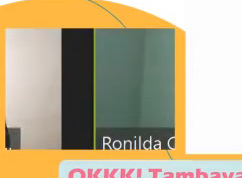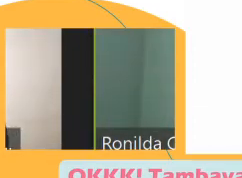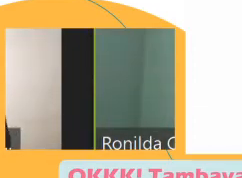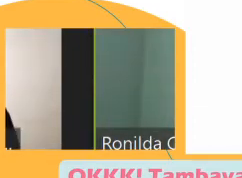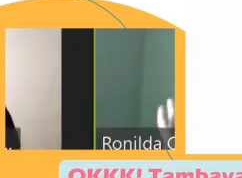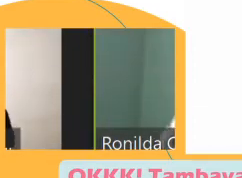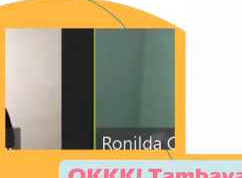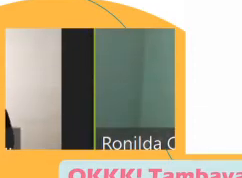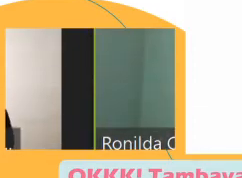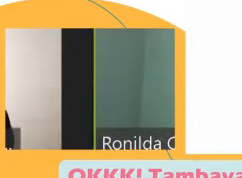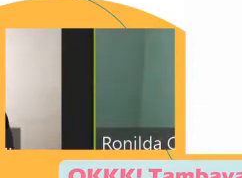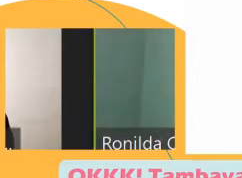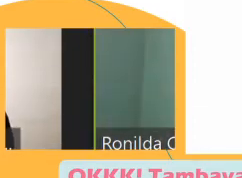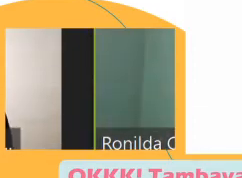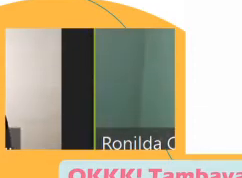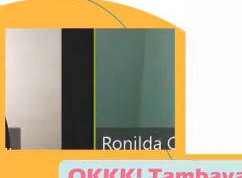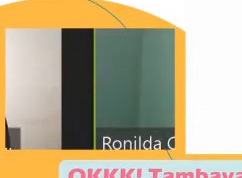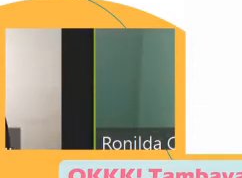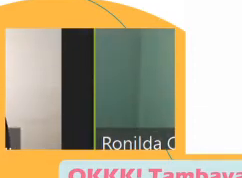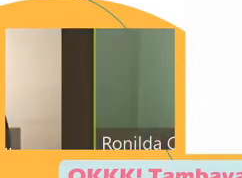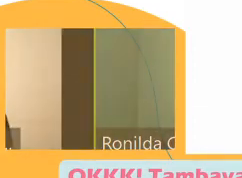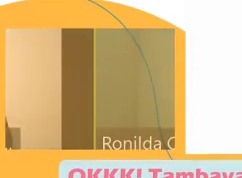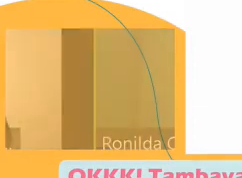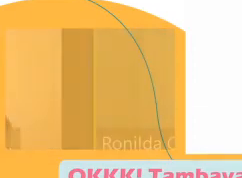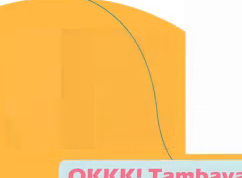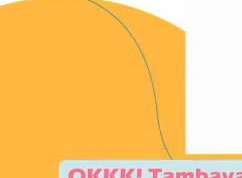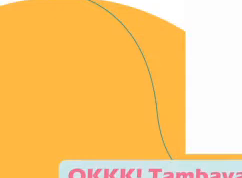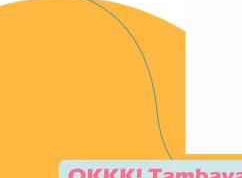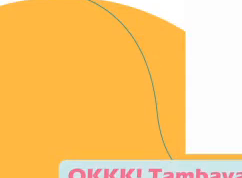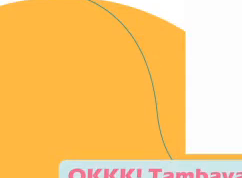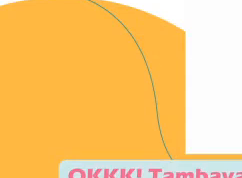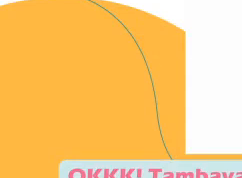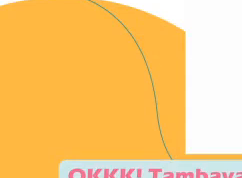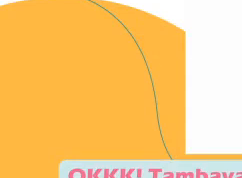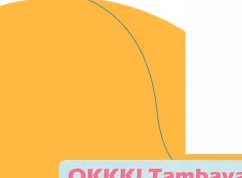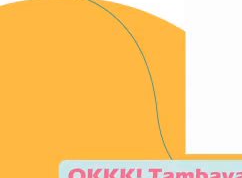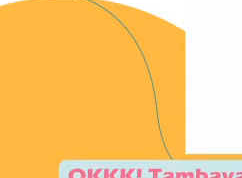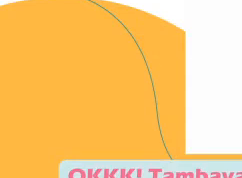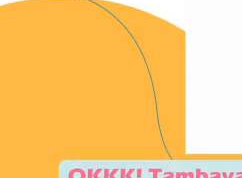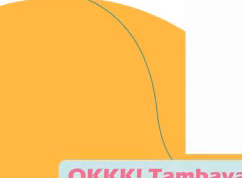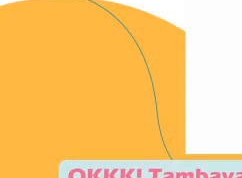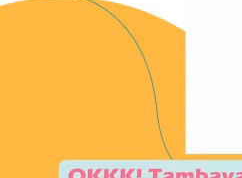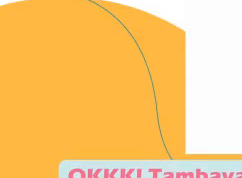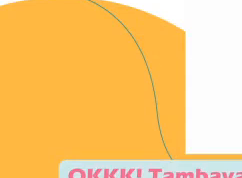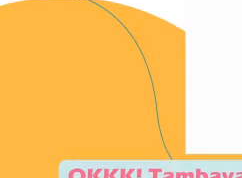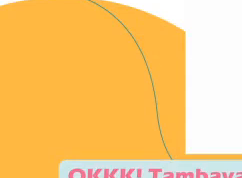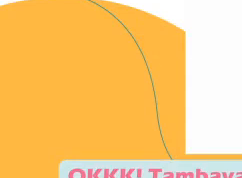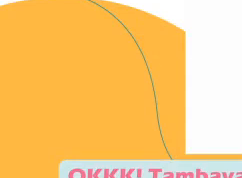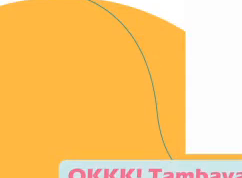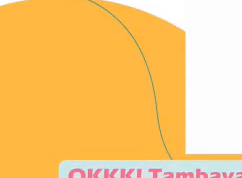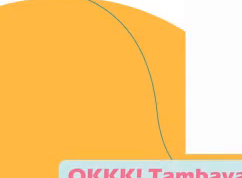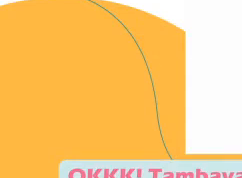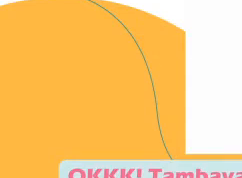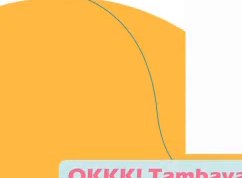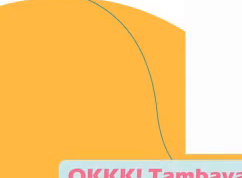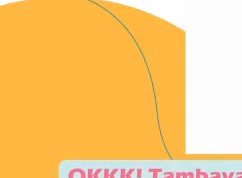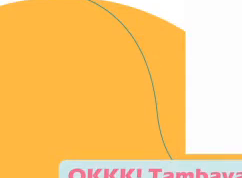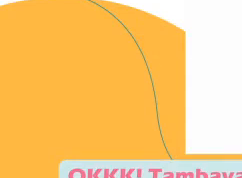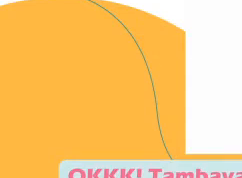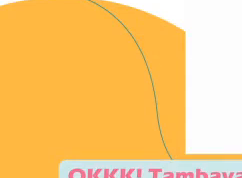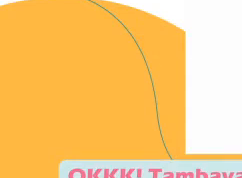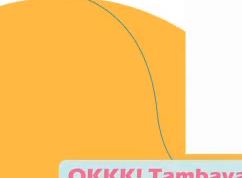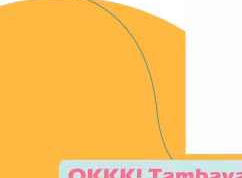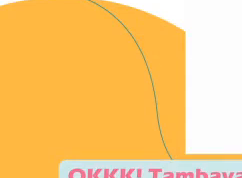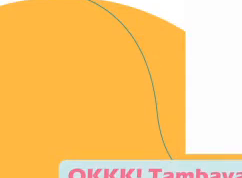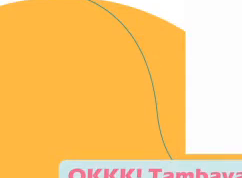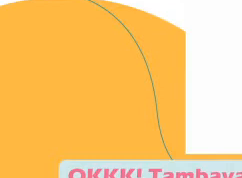mga ka-Berks, mga katambayers, no? Welcome ulit sa ating, of course, every Thursday na